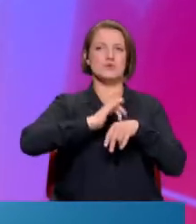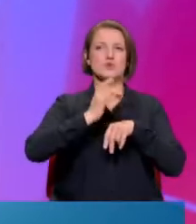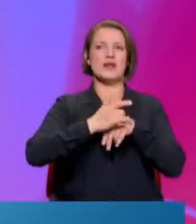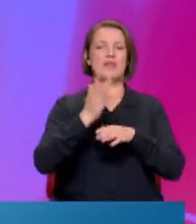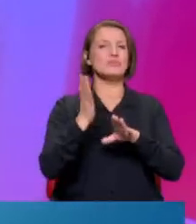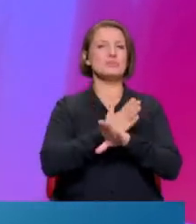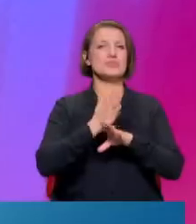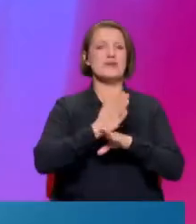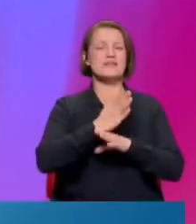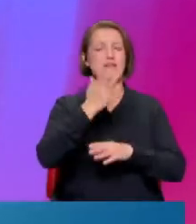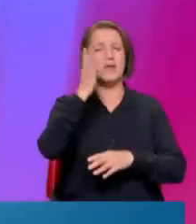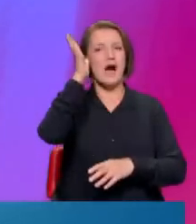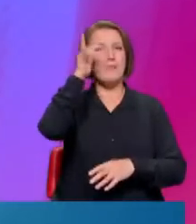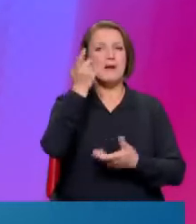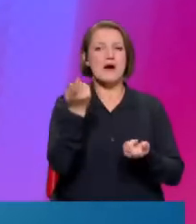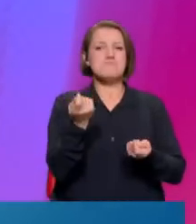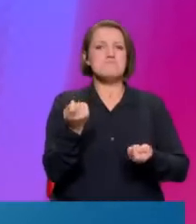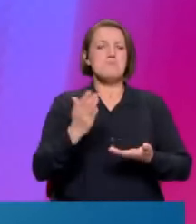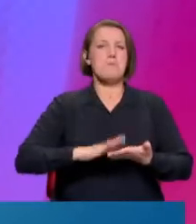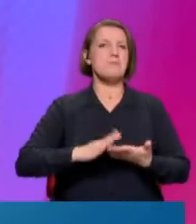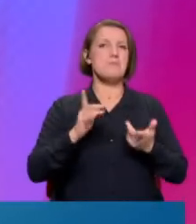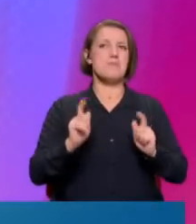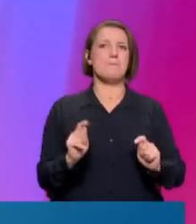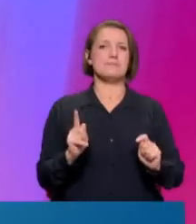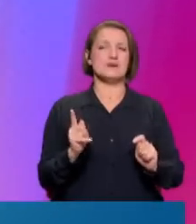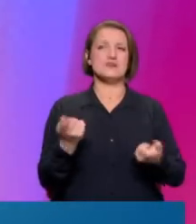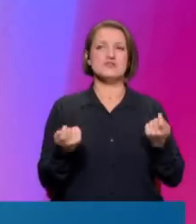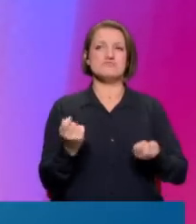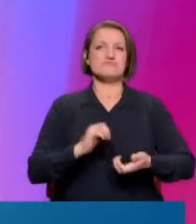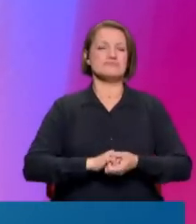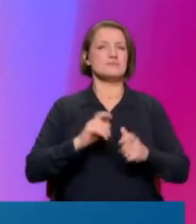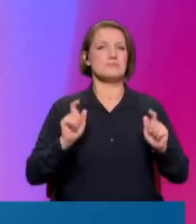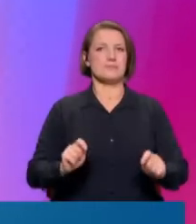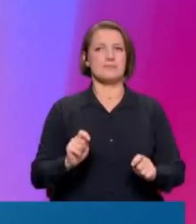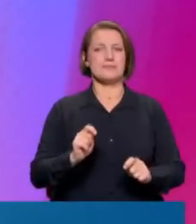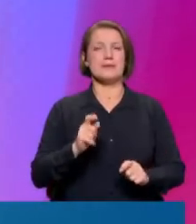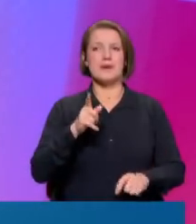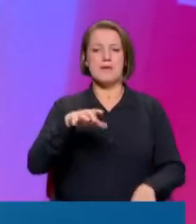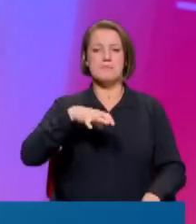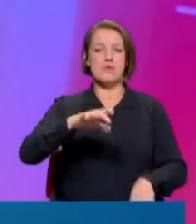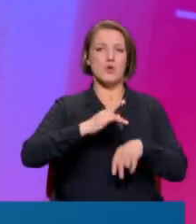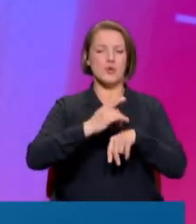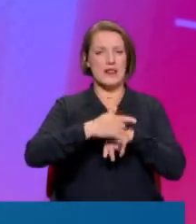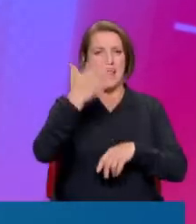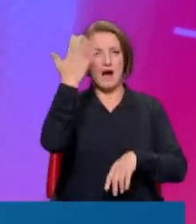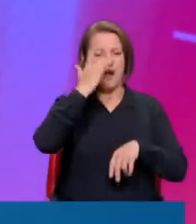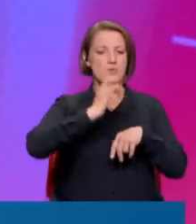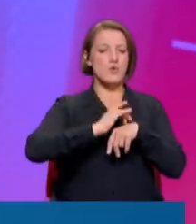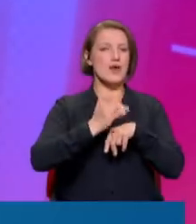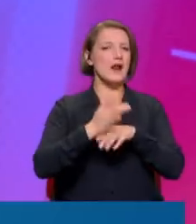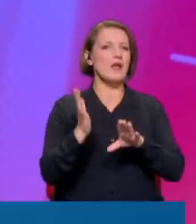neden ABD ile işbirliği yaptı bazı Arap ülkeleri veya Irak Irak işgal edildiğinde bölge ülkeleri ve Arap ülkeleri